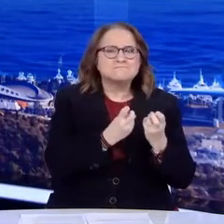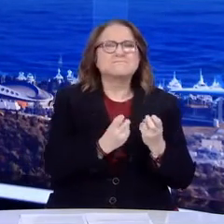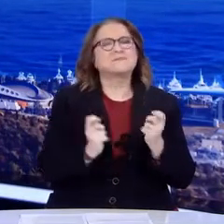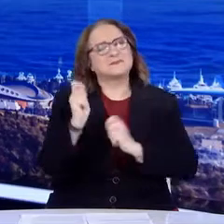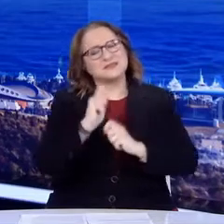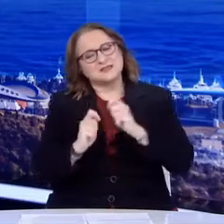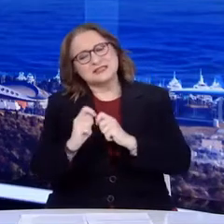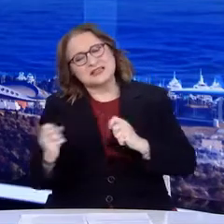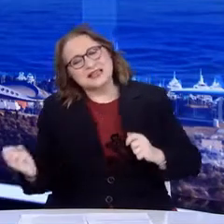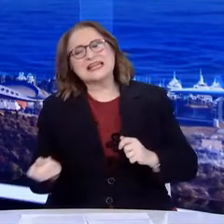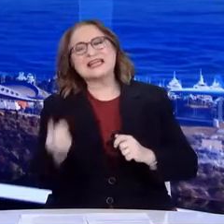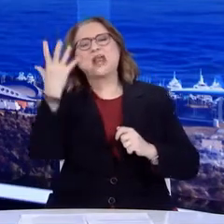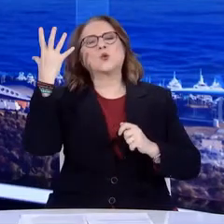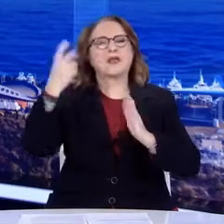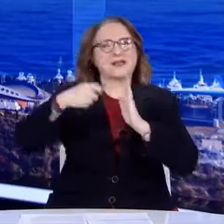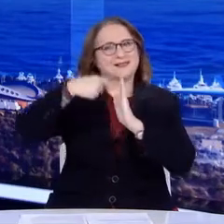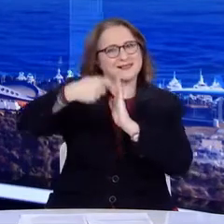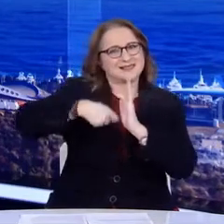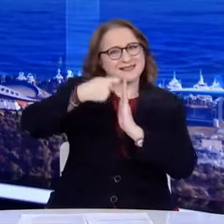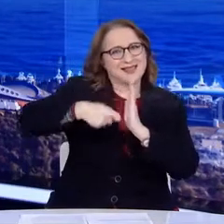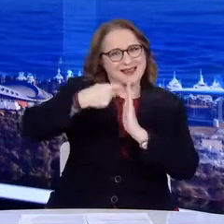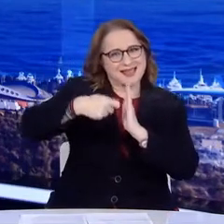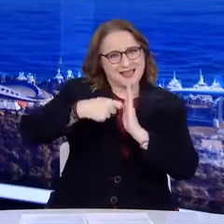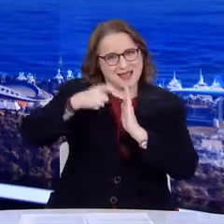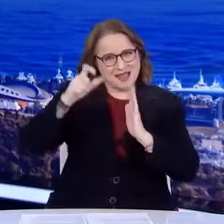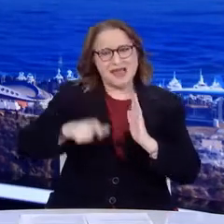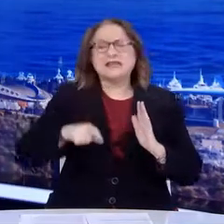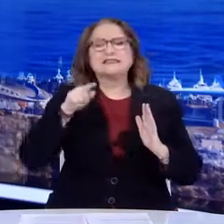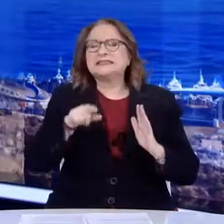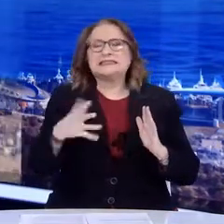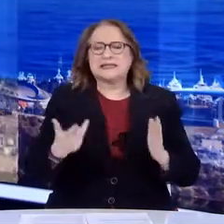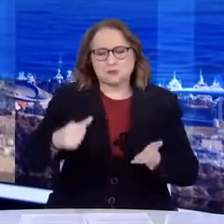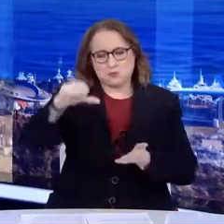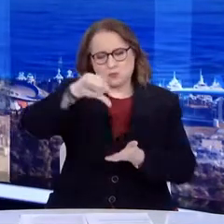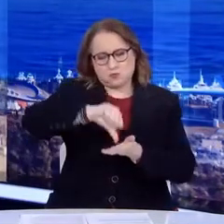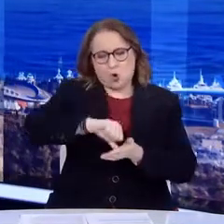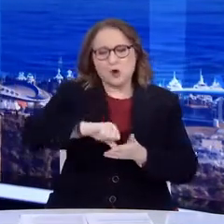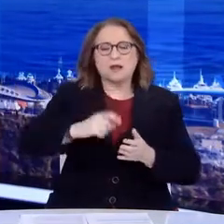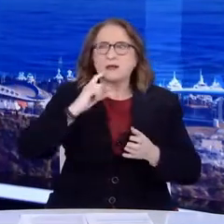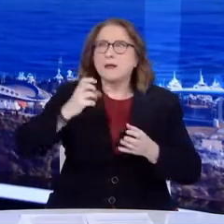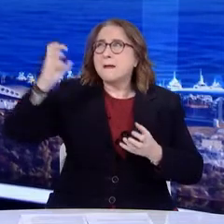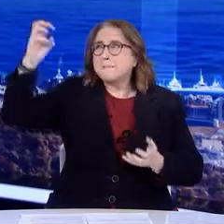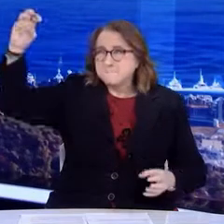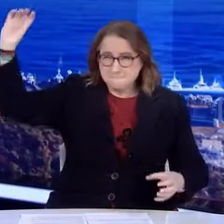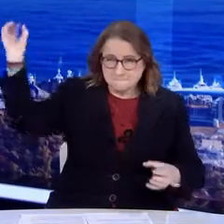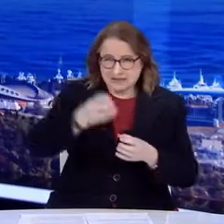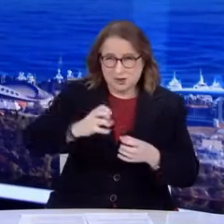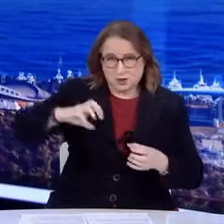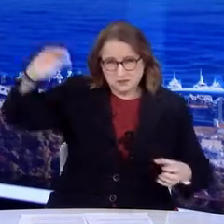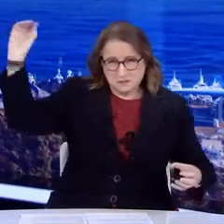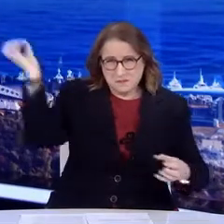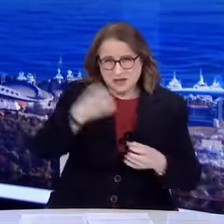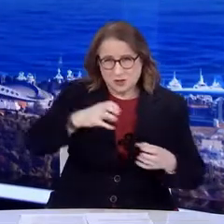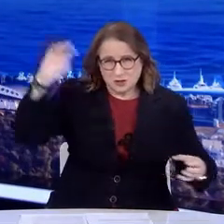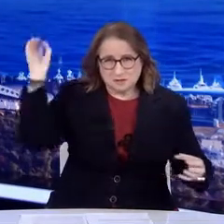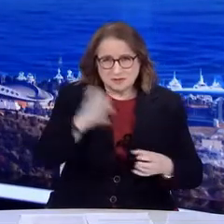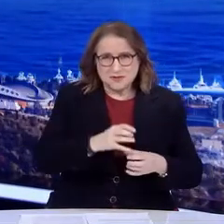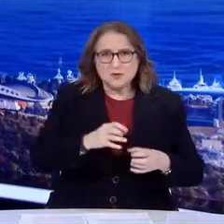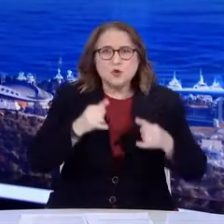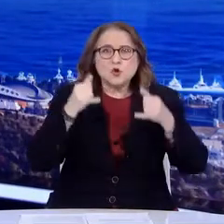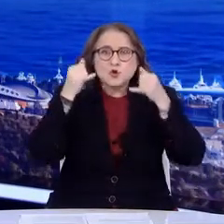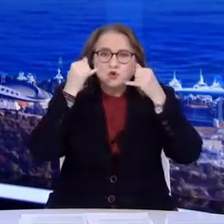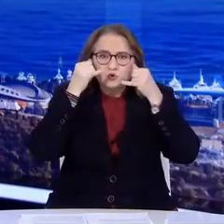συνθέτουν το περιβάλλον που θα μας απασχολήσει. Σε μια πόλη που έχει πέσει μετεωρίτης με συσσωρευμένη ενέργεια, ζωάκια με παραβατική συμπεριφορά